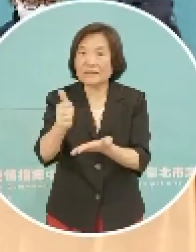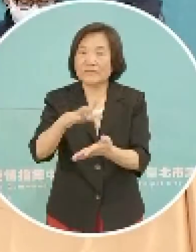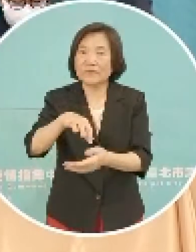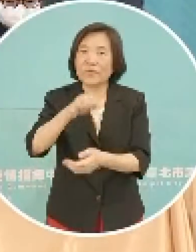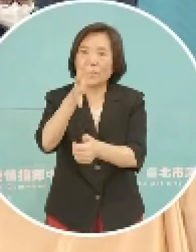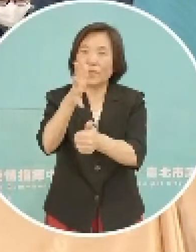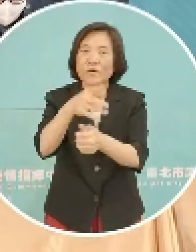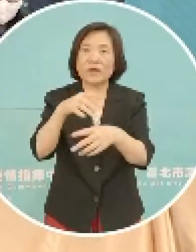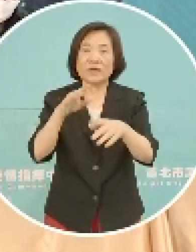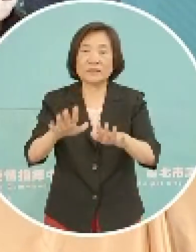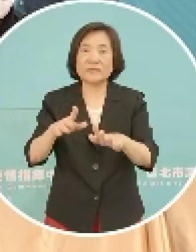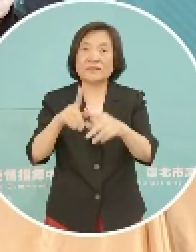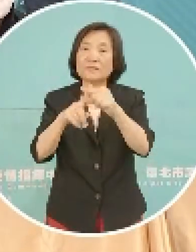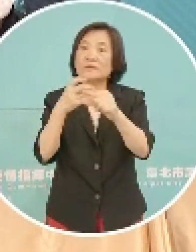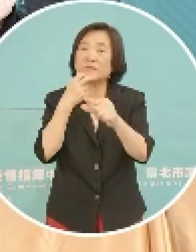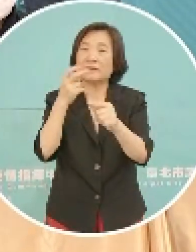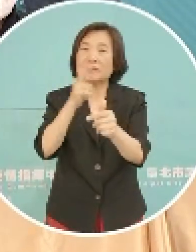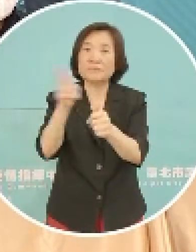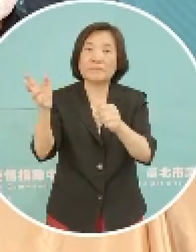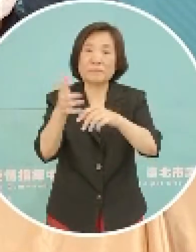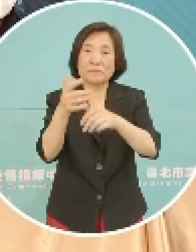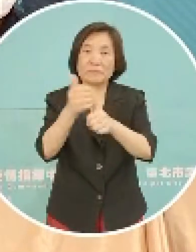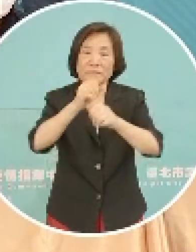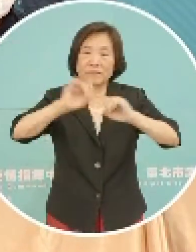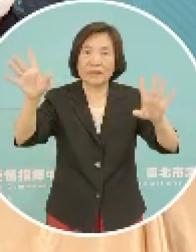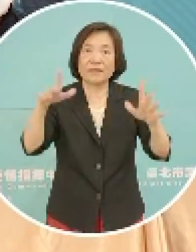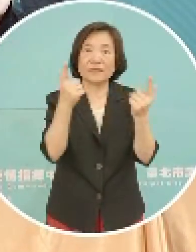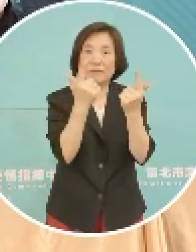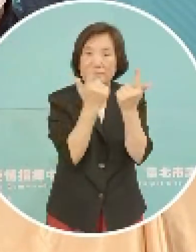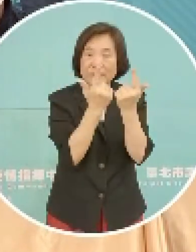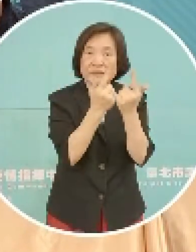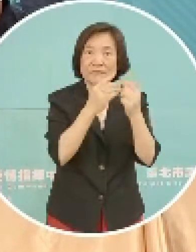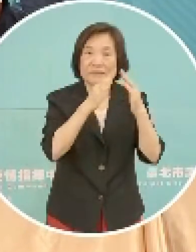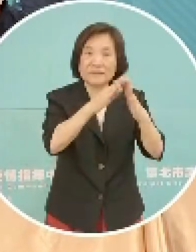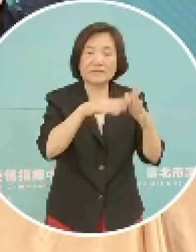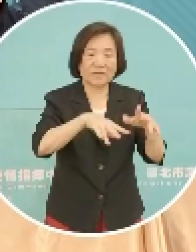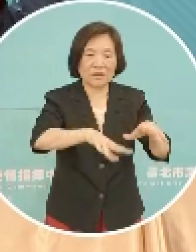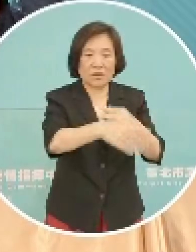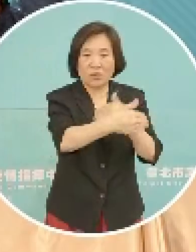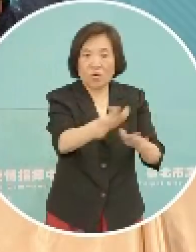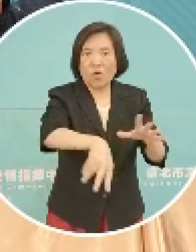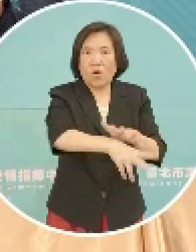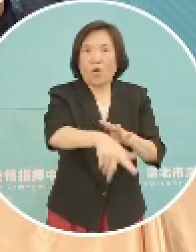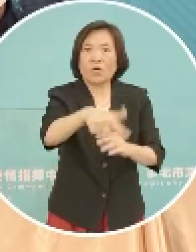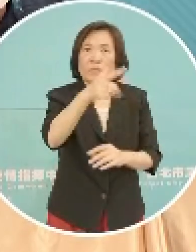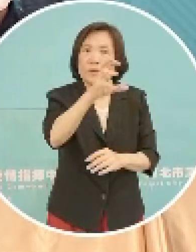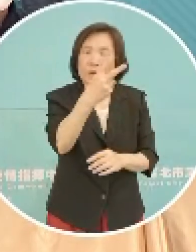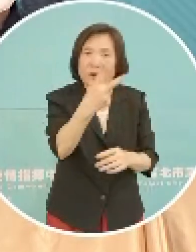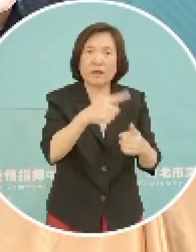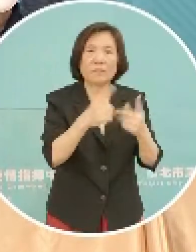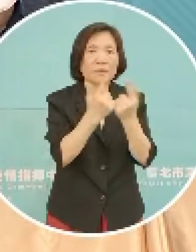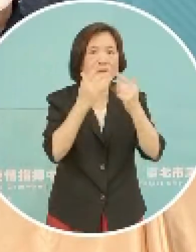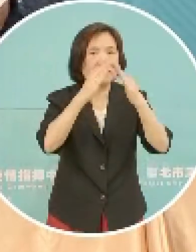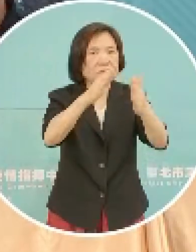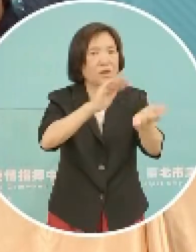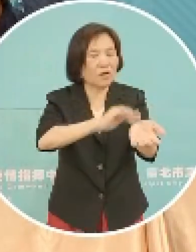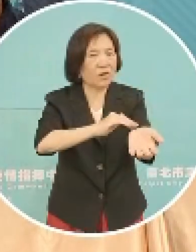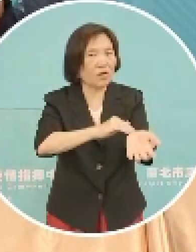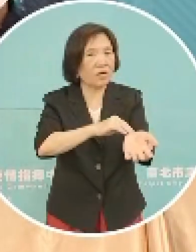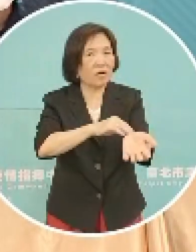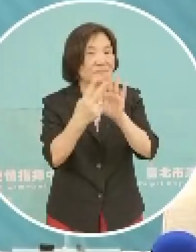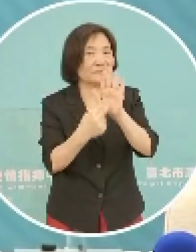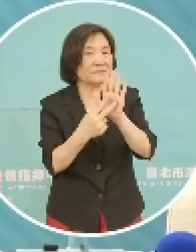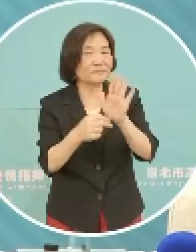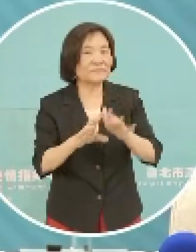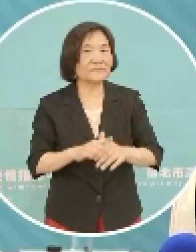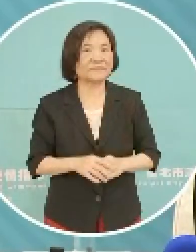今日中央 CDC 公布，北市的专责病床空床数为682床，北市的医疗量能是否充